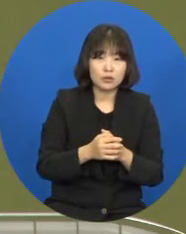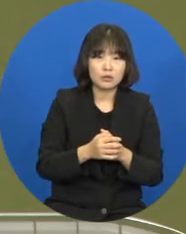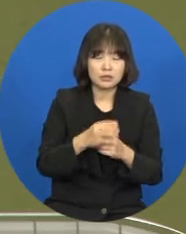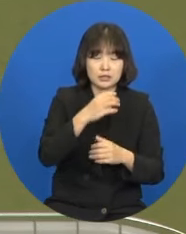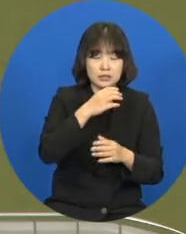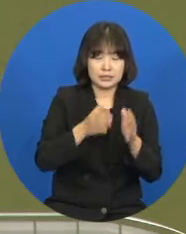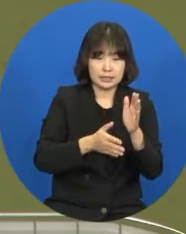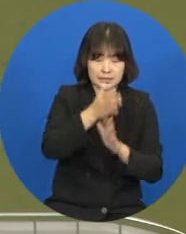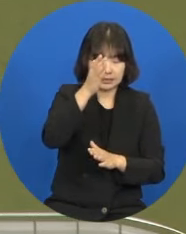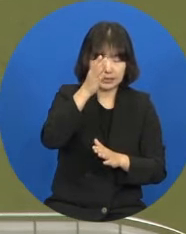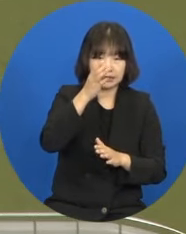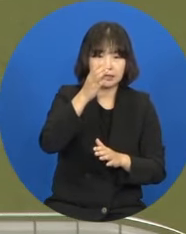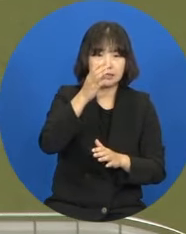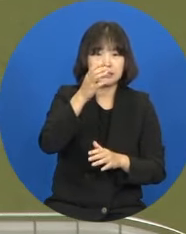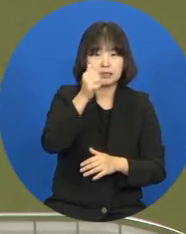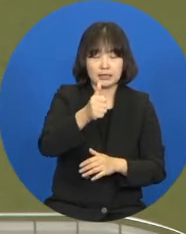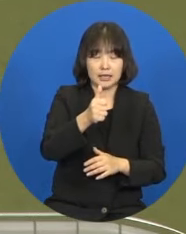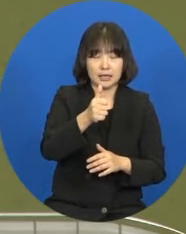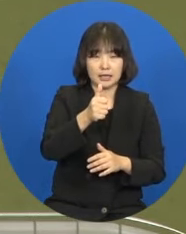사례를